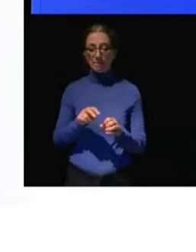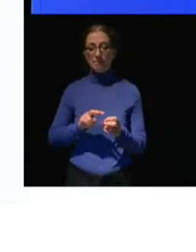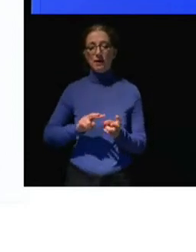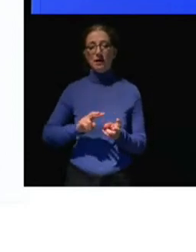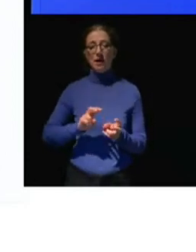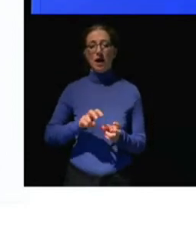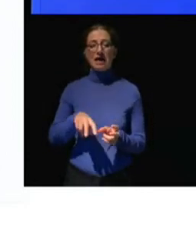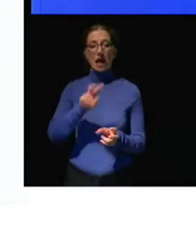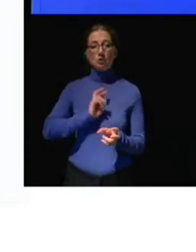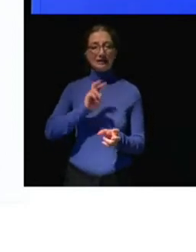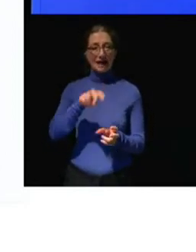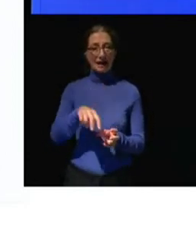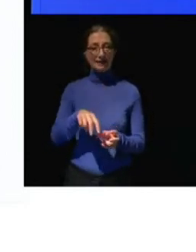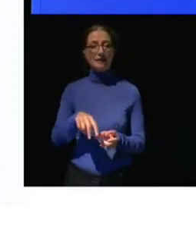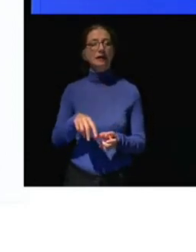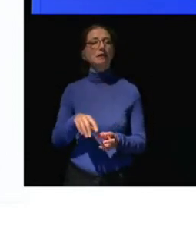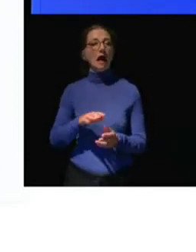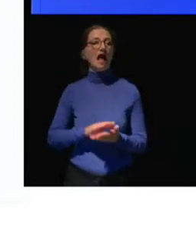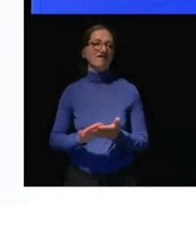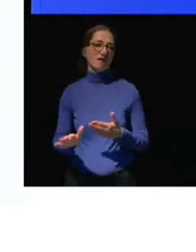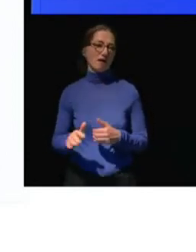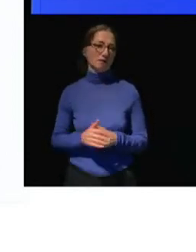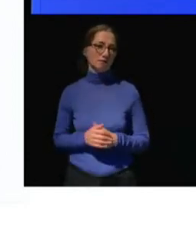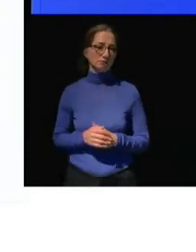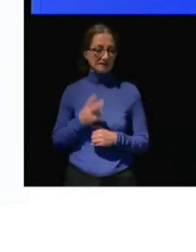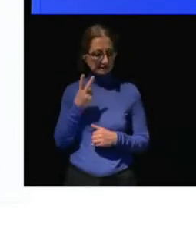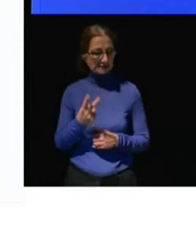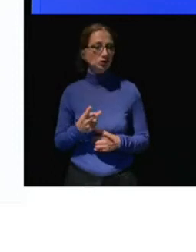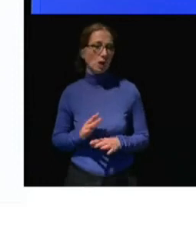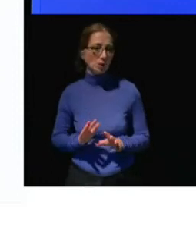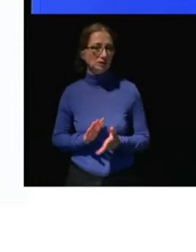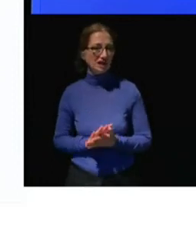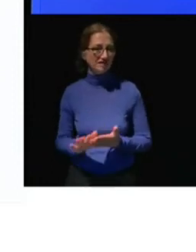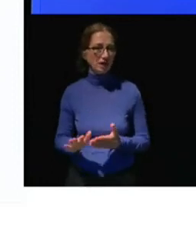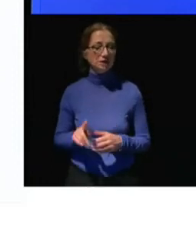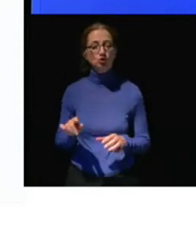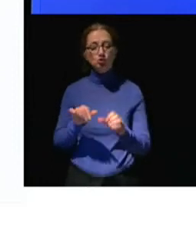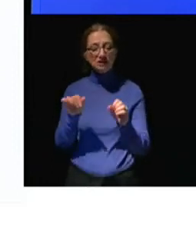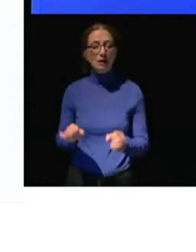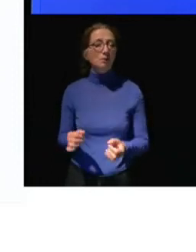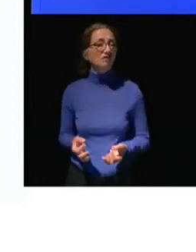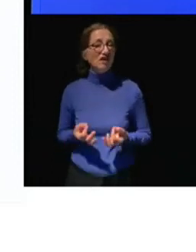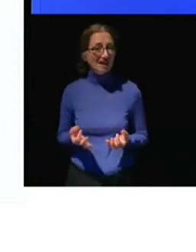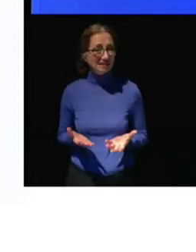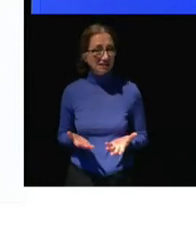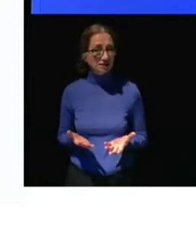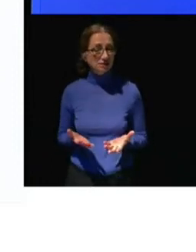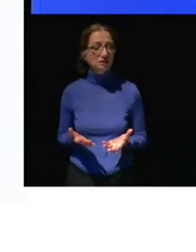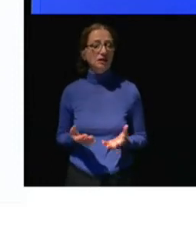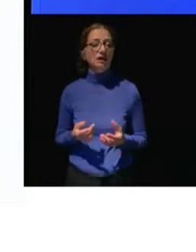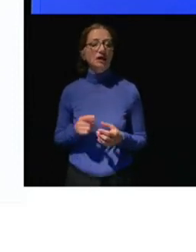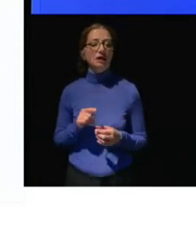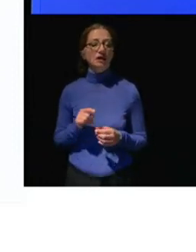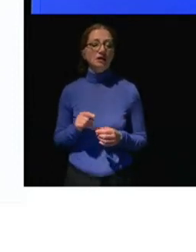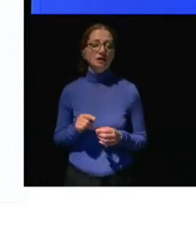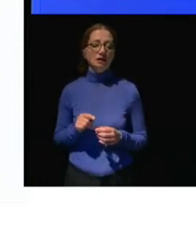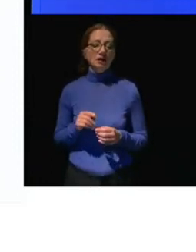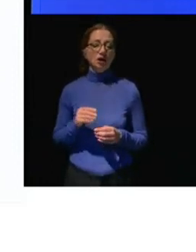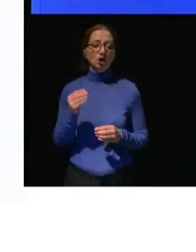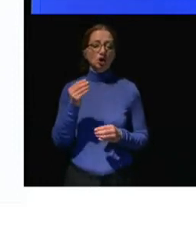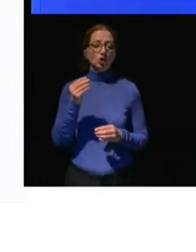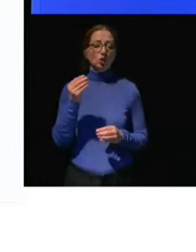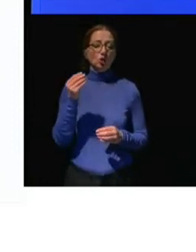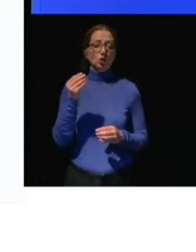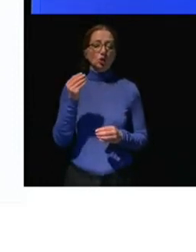scheinbar recht unkompliziert. Das System soll dazu da sein, eine Aussetzung